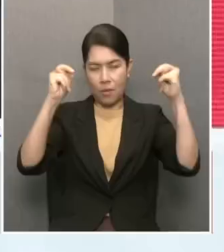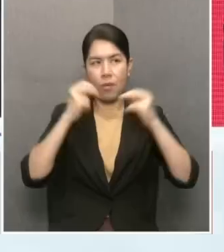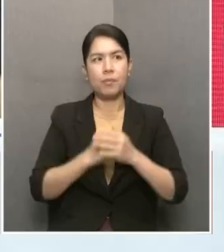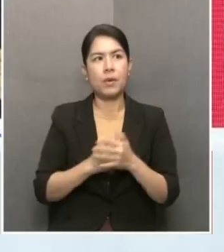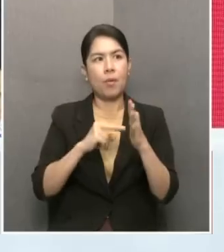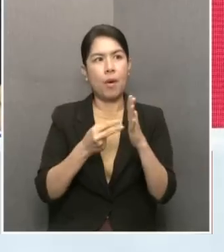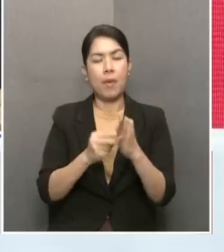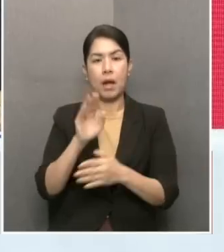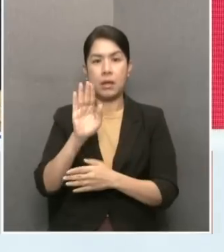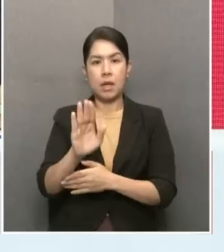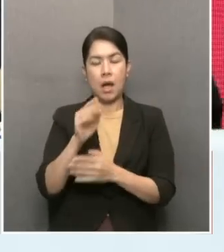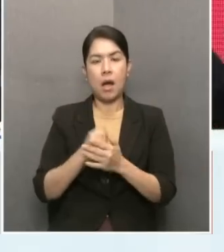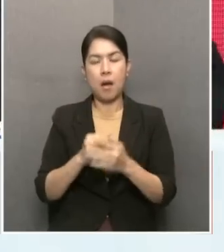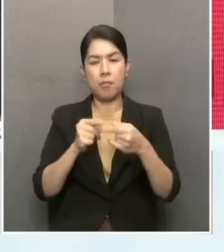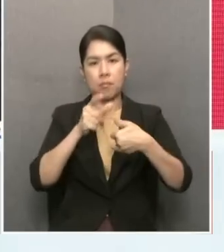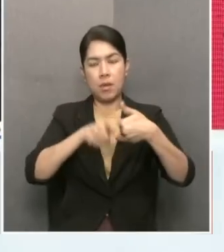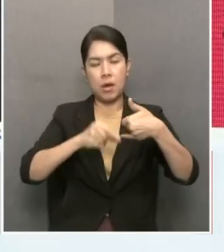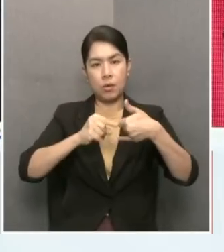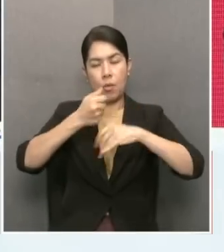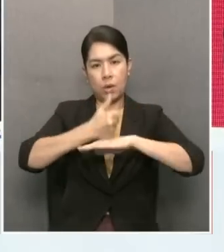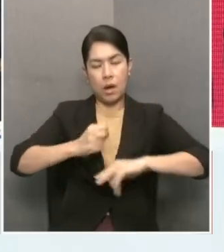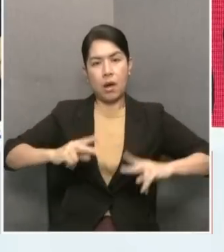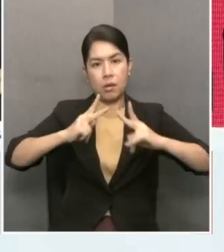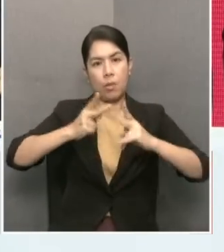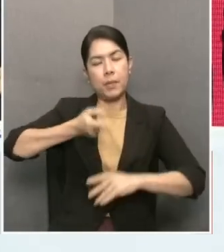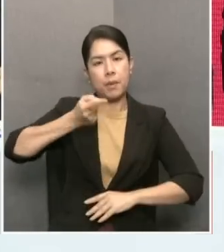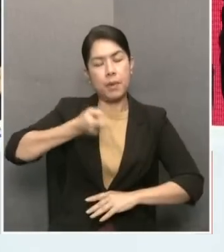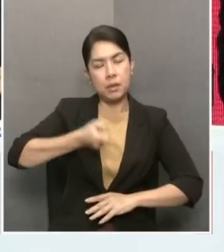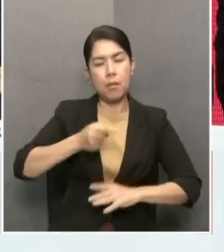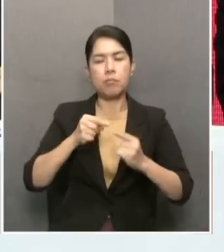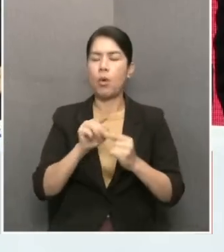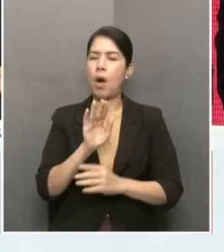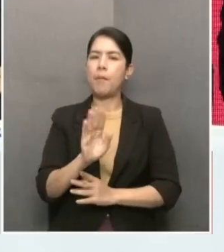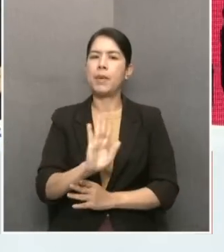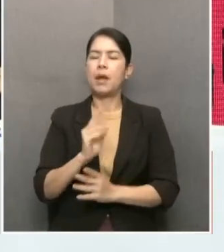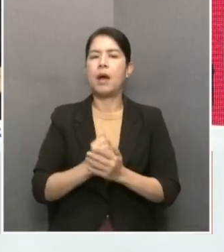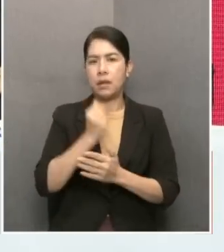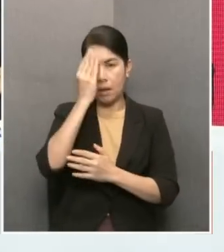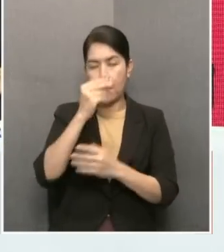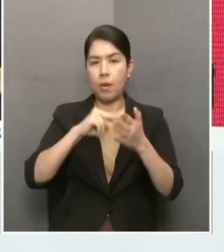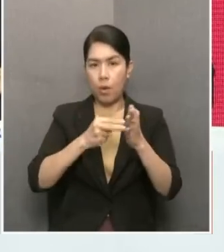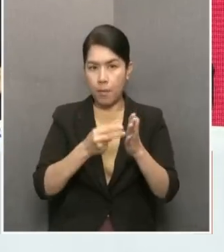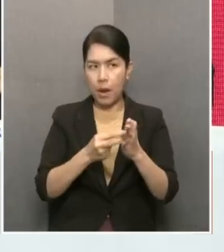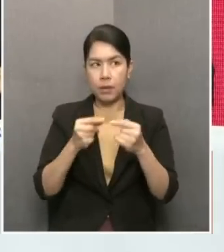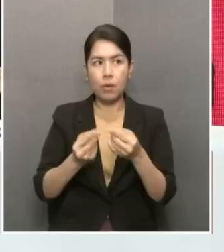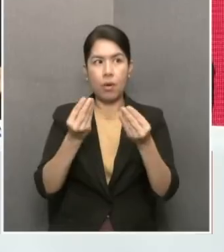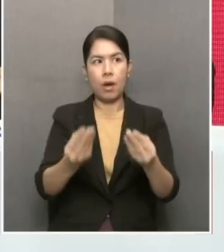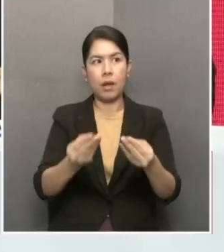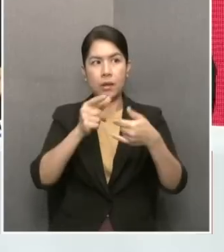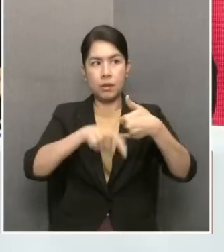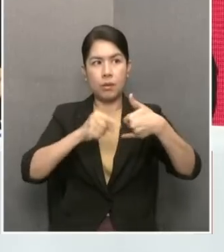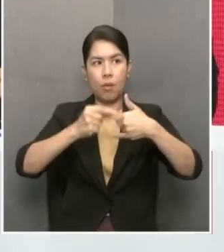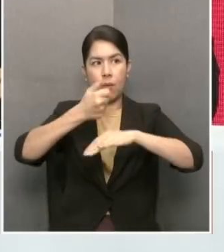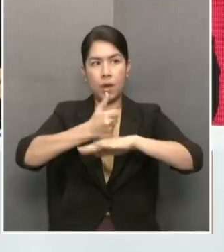กระทรวงเดิมด้วยแต่ให้พิจารณากระทรวงเดิมเป็นอันดับแรกก่อนเลยเพื่อที่จะทำงานได้ต่อเนื่องแล้วก็ยังต้องการให้